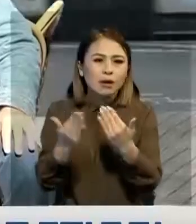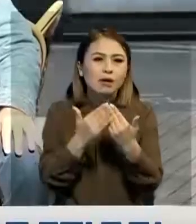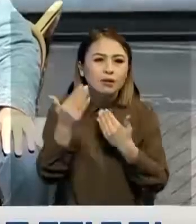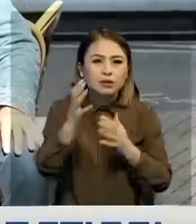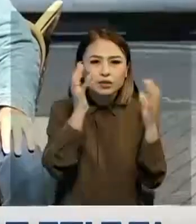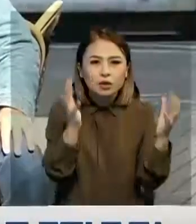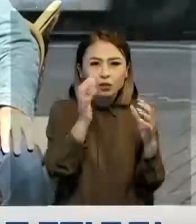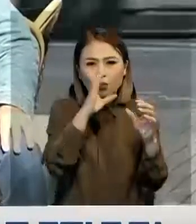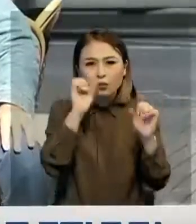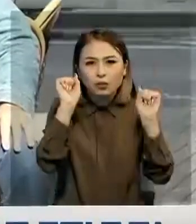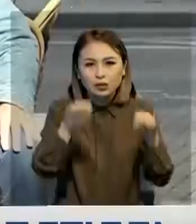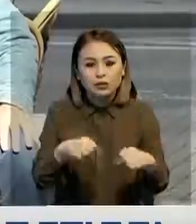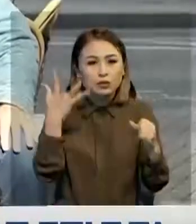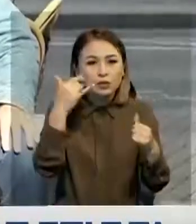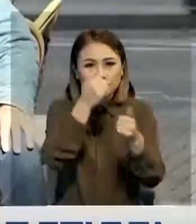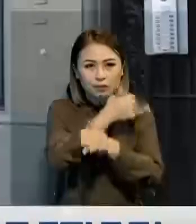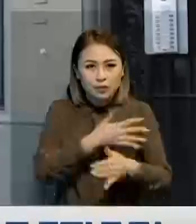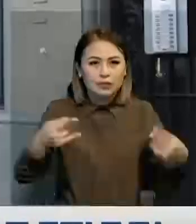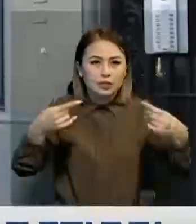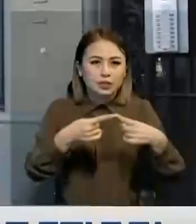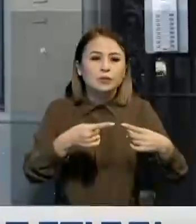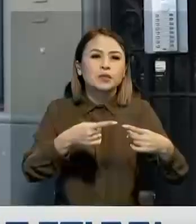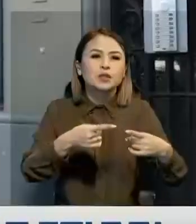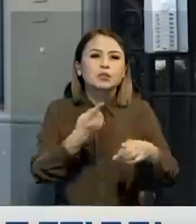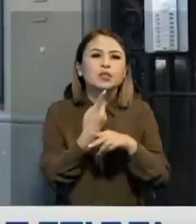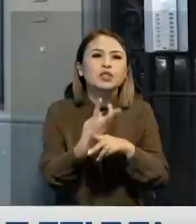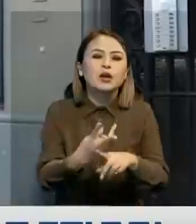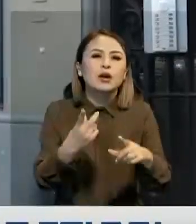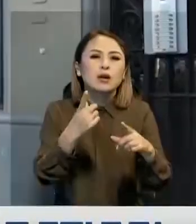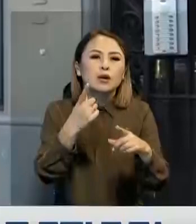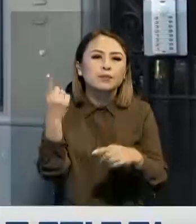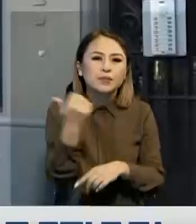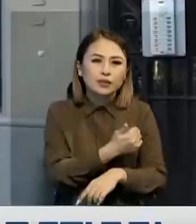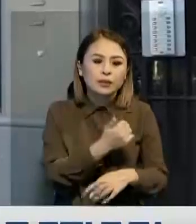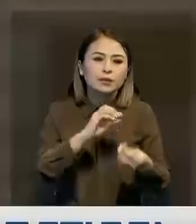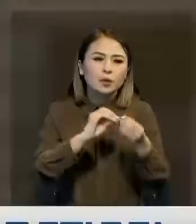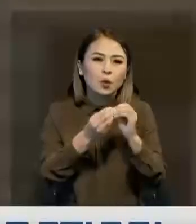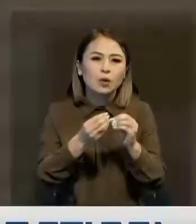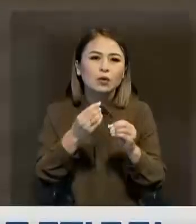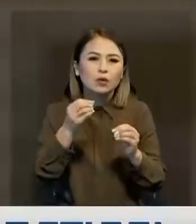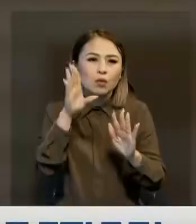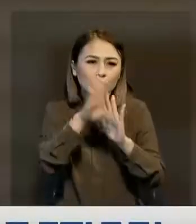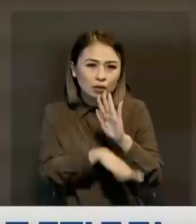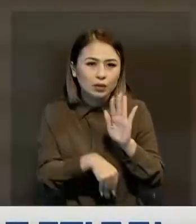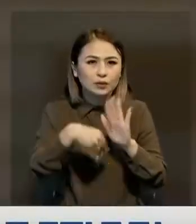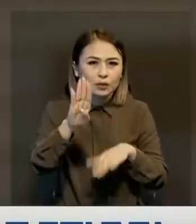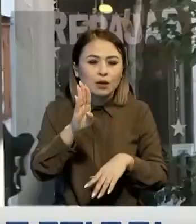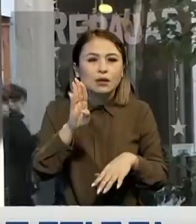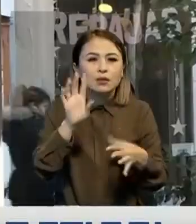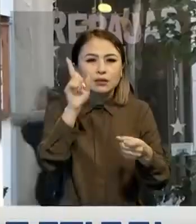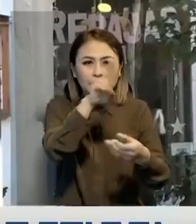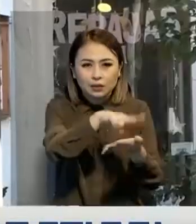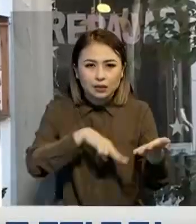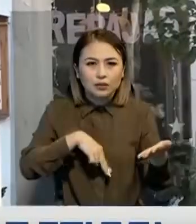арақашықтықты сақтау мүмкін болмаған жерде ғана таққан тиімді. Кейінгі бірнеше аптада аймақтағы эпидемиологиялық ахуал оңала бастады.